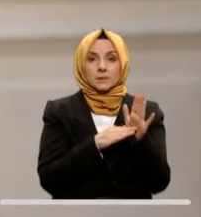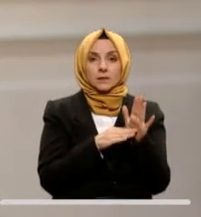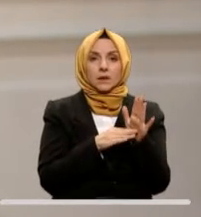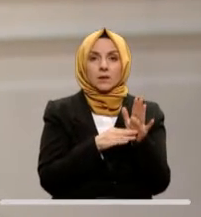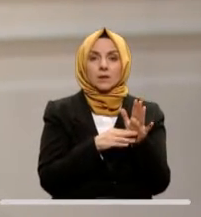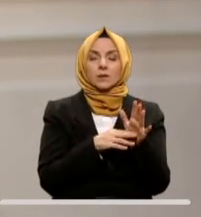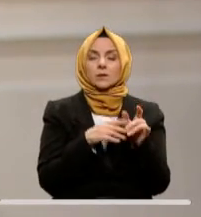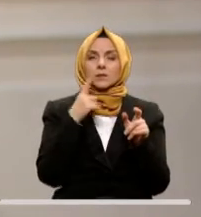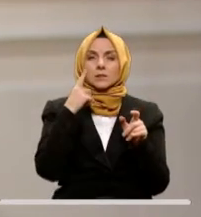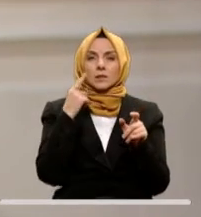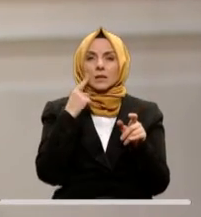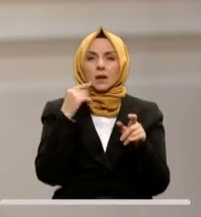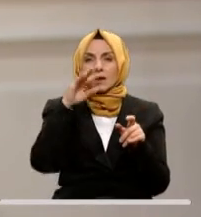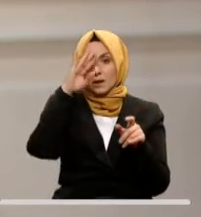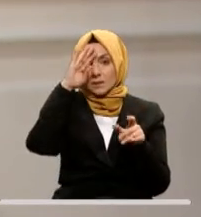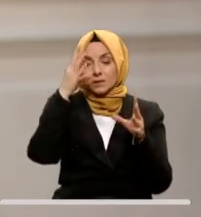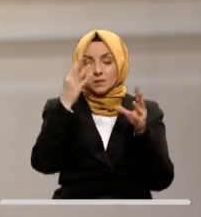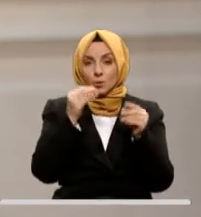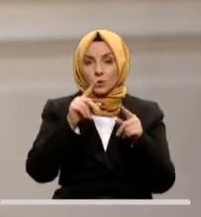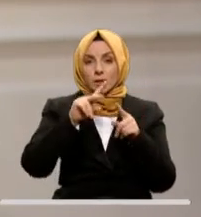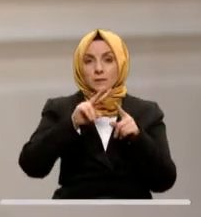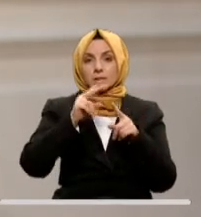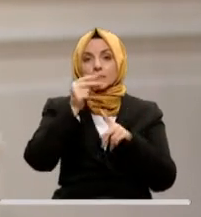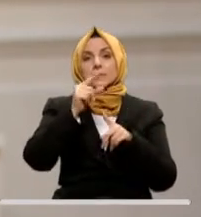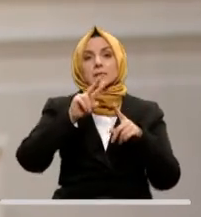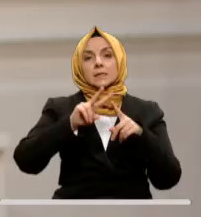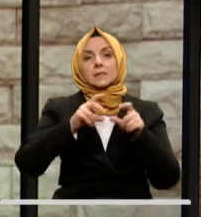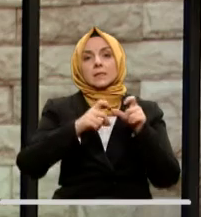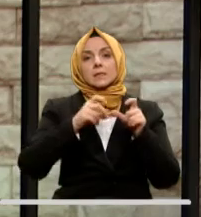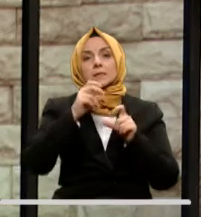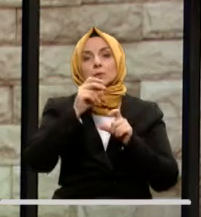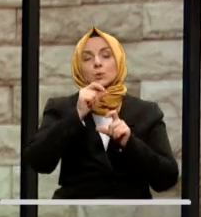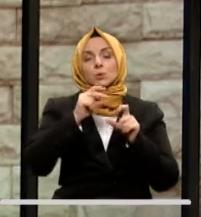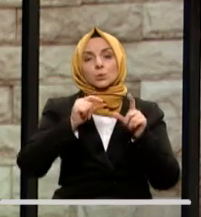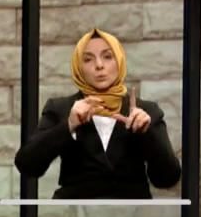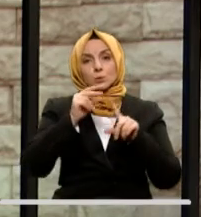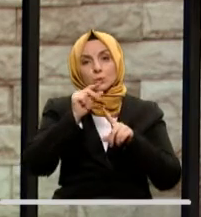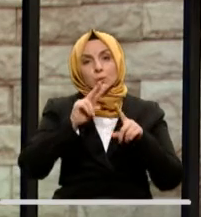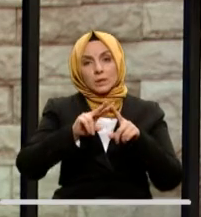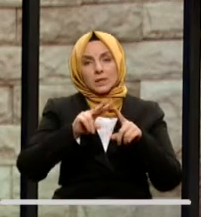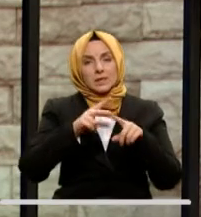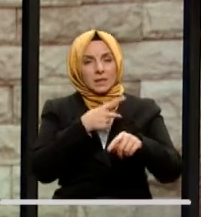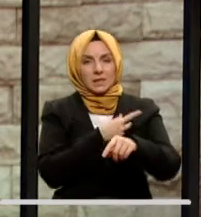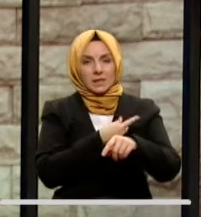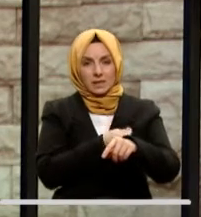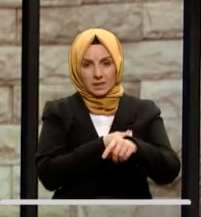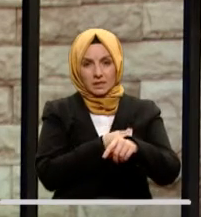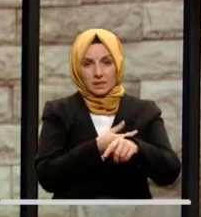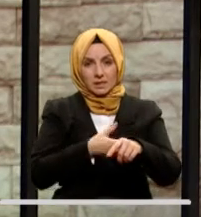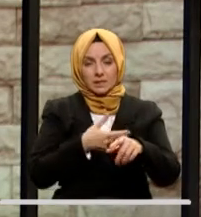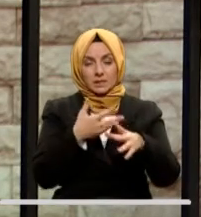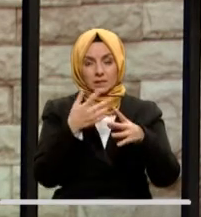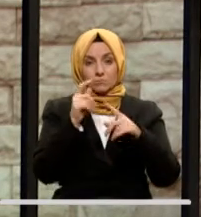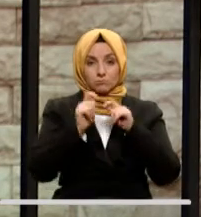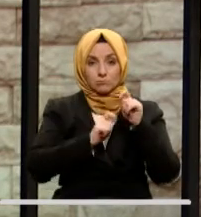bağışı yapamıyor Bunun nedenini açıklarsanız memnun olurum demişiz hepimizin Sülün hangi kaynaklı